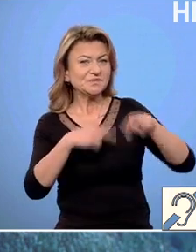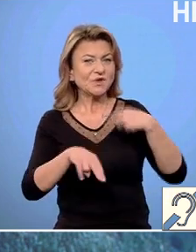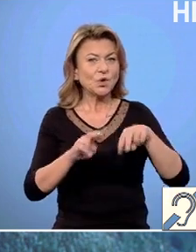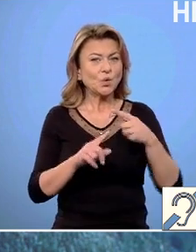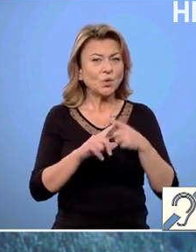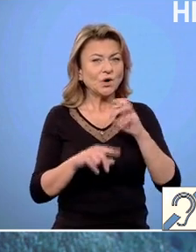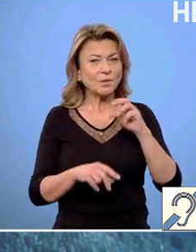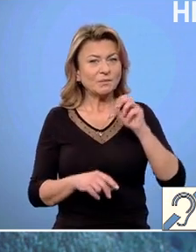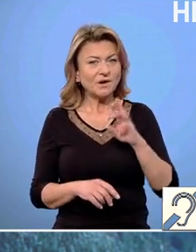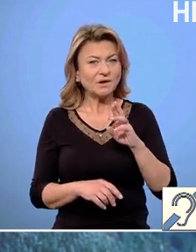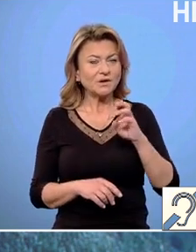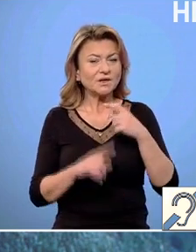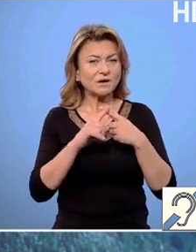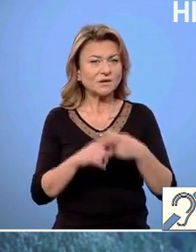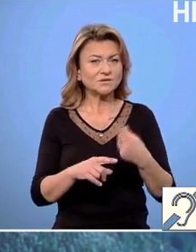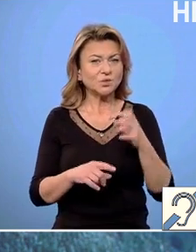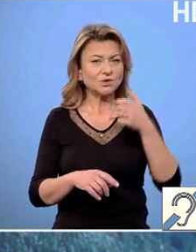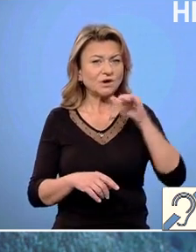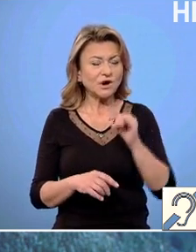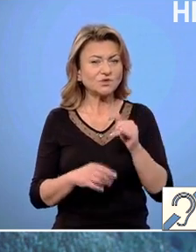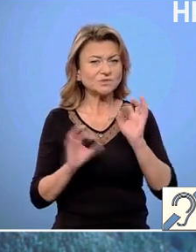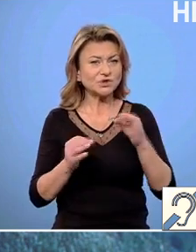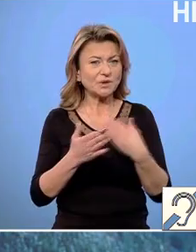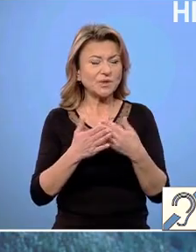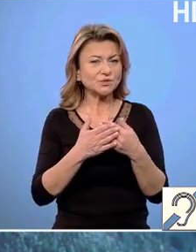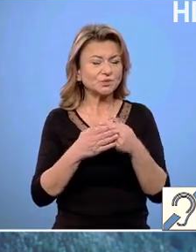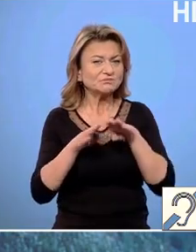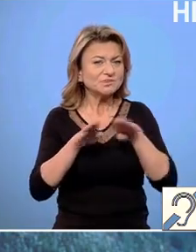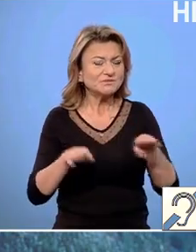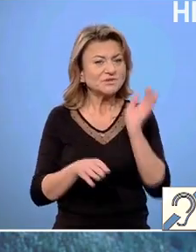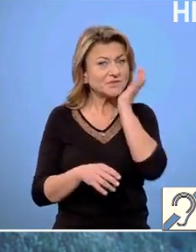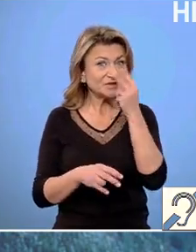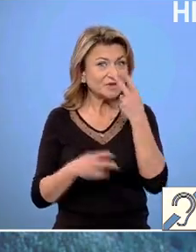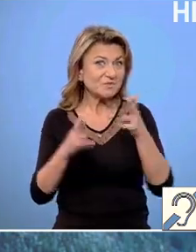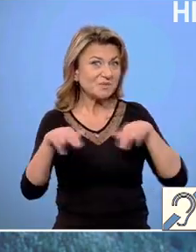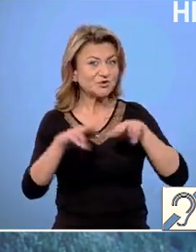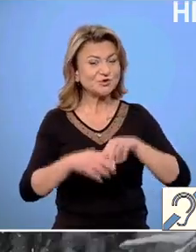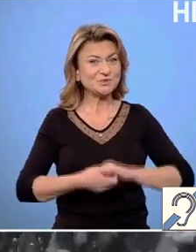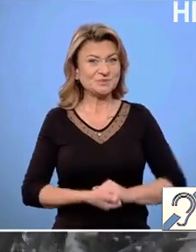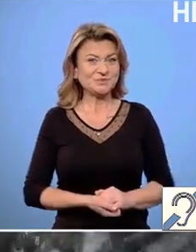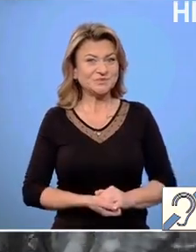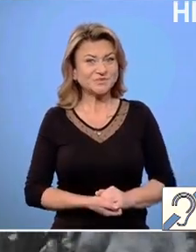cu climber taxiul, un utilaj special pentru nivelat zăpada. Haideți să vedem imaginile.